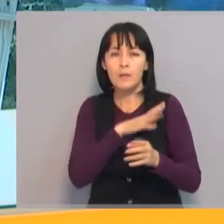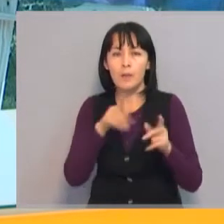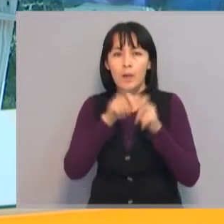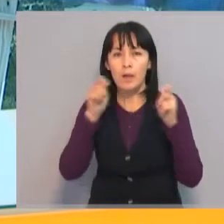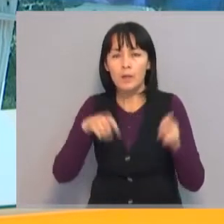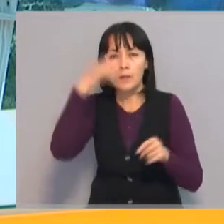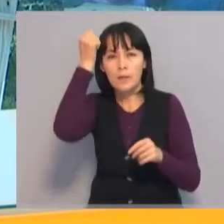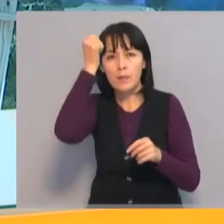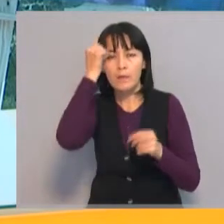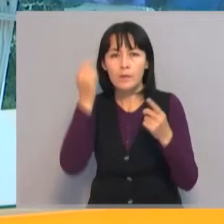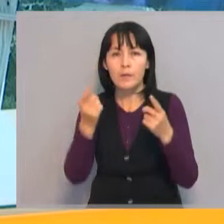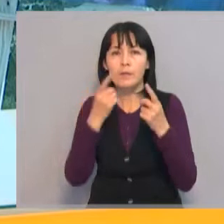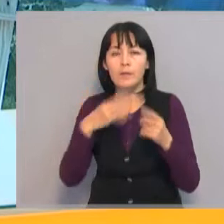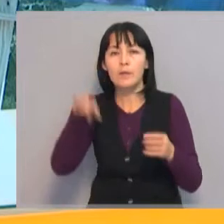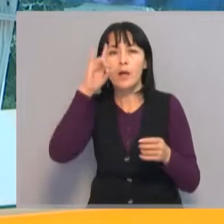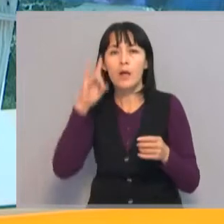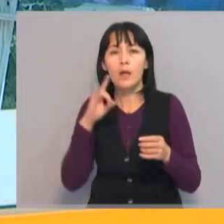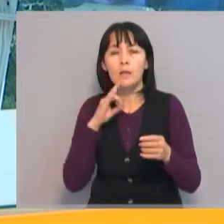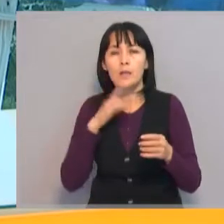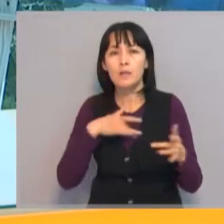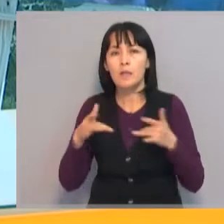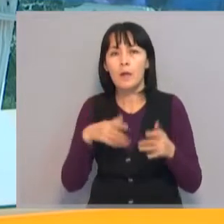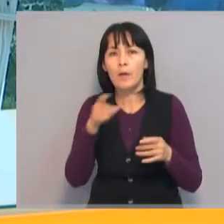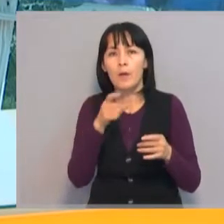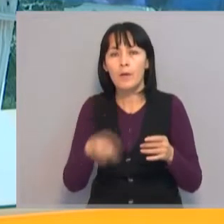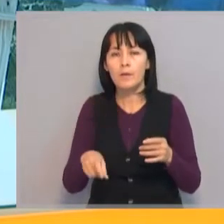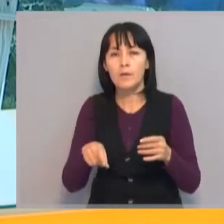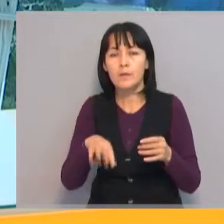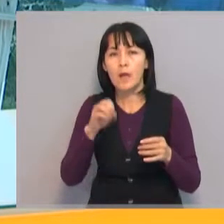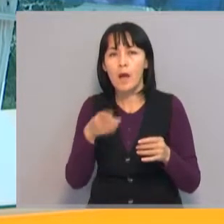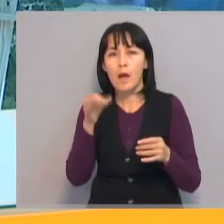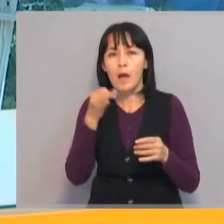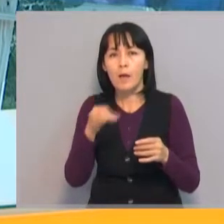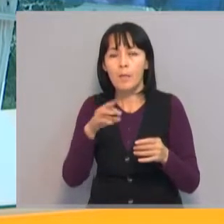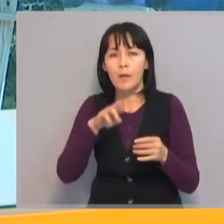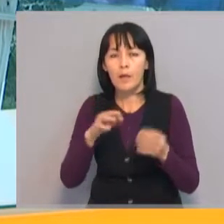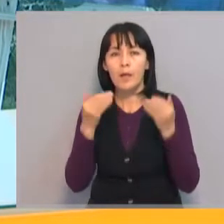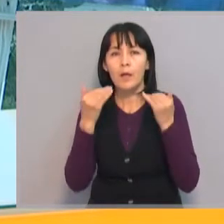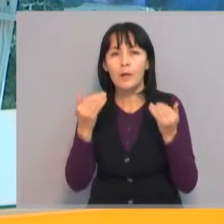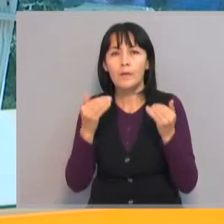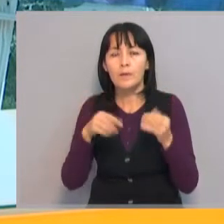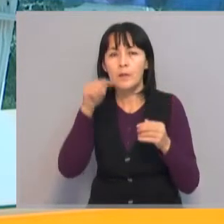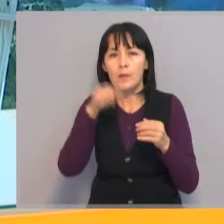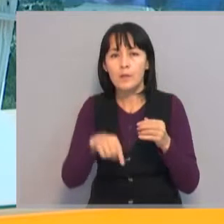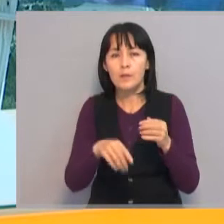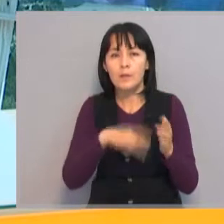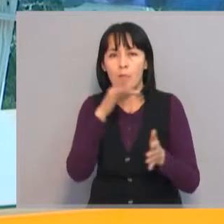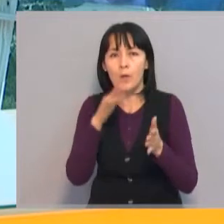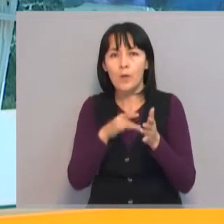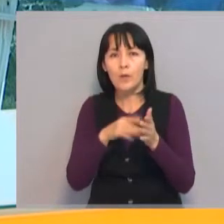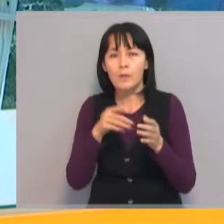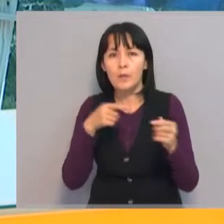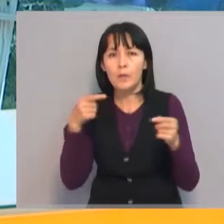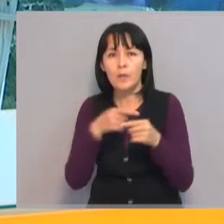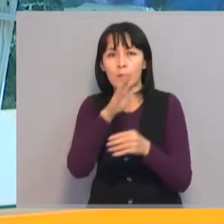открытие памятника великому казахскому поэту и просветителю Абаю Кунанбаеву. Кроме того, перед въездом в город Арысь